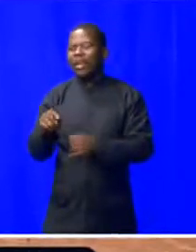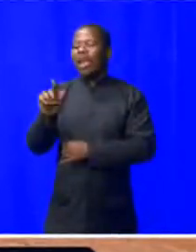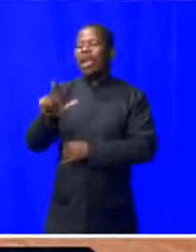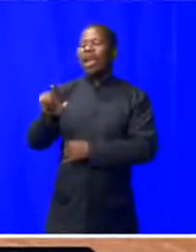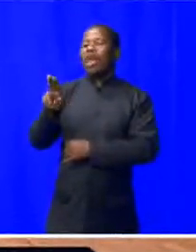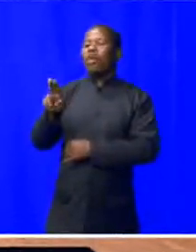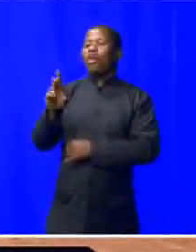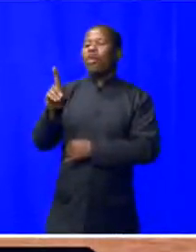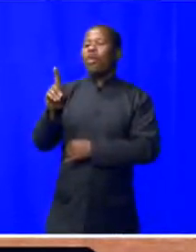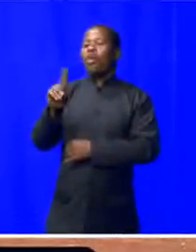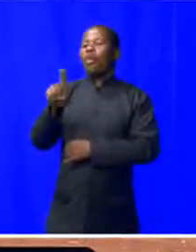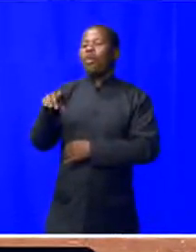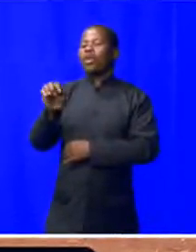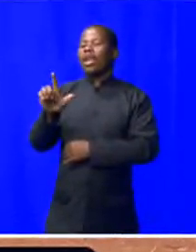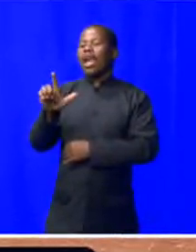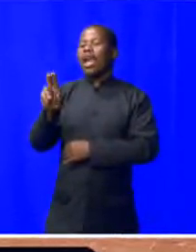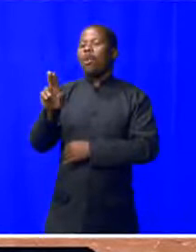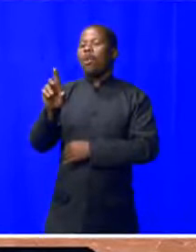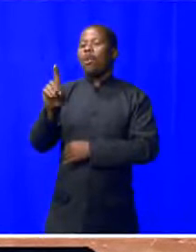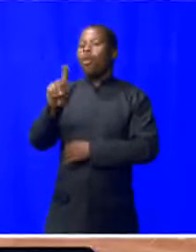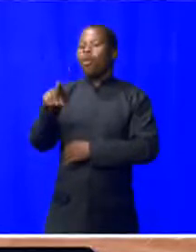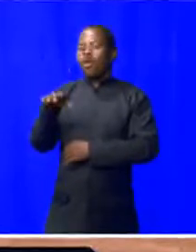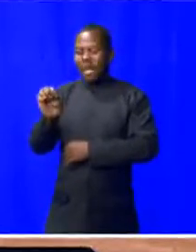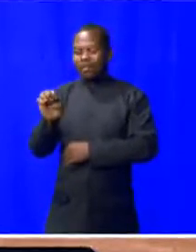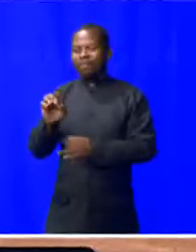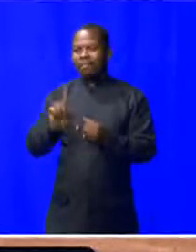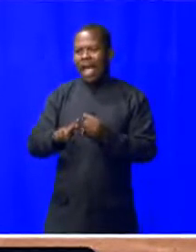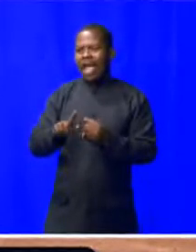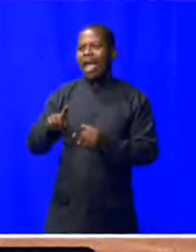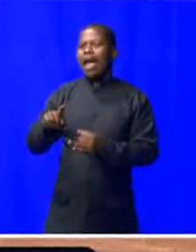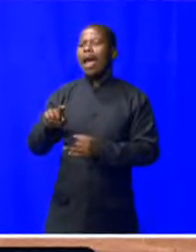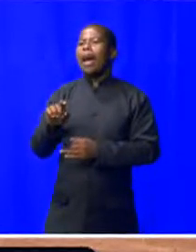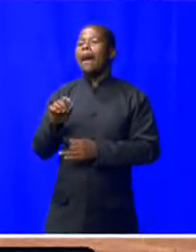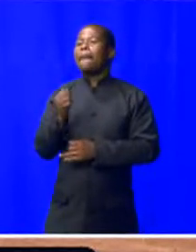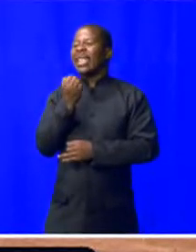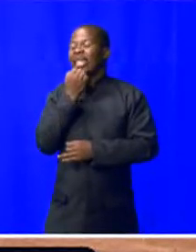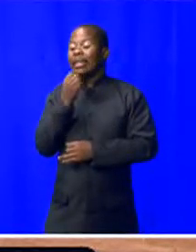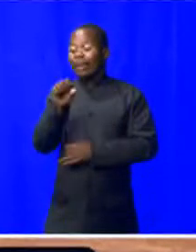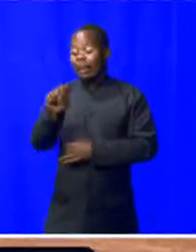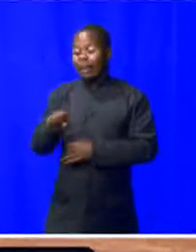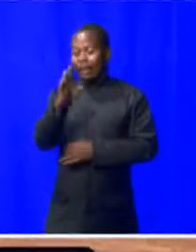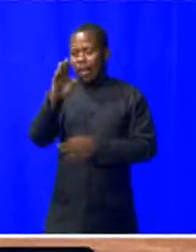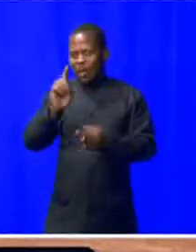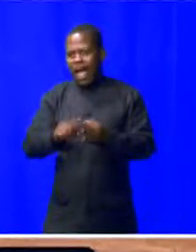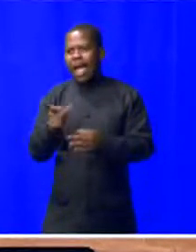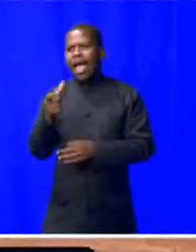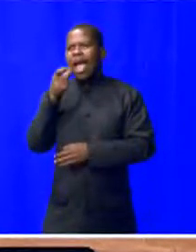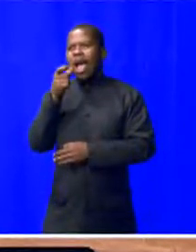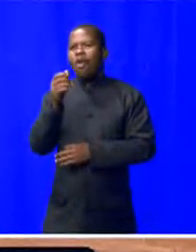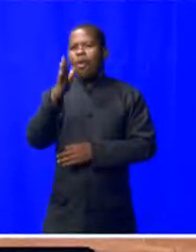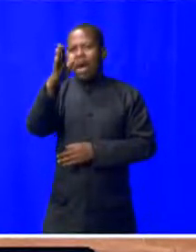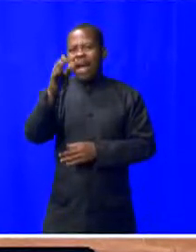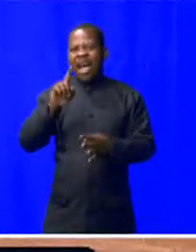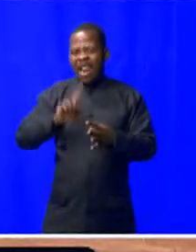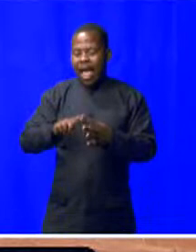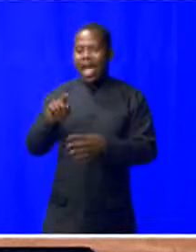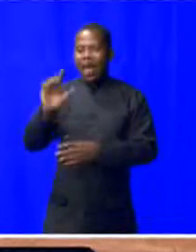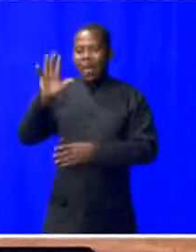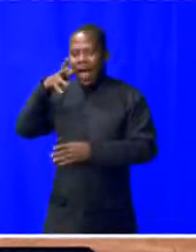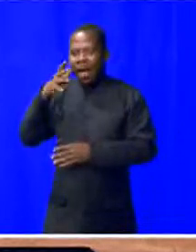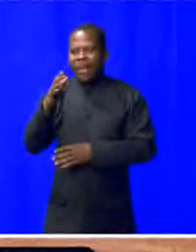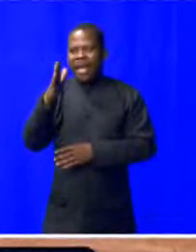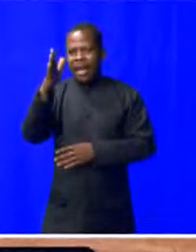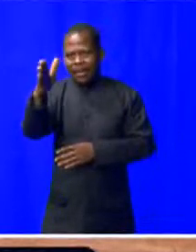sitawuya eManzini South sitawuphinze siye kalo bamba lomdzala sitawuphinze sichubeke siye khona